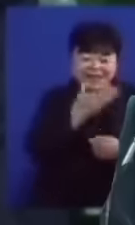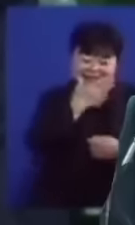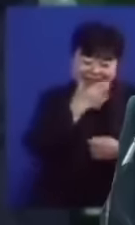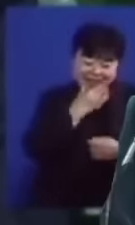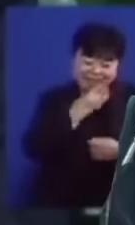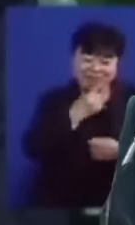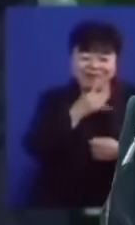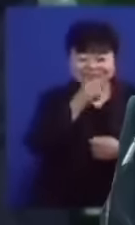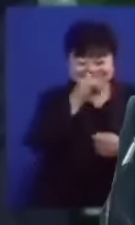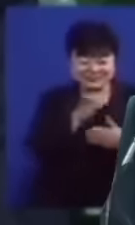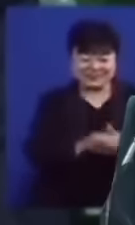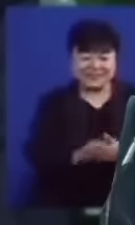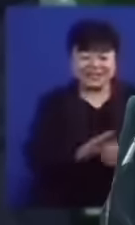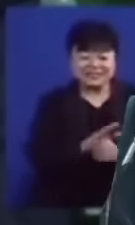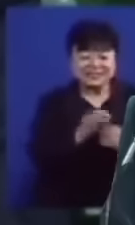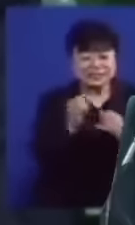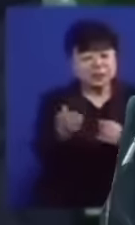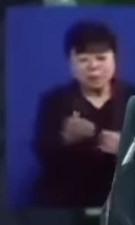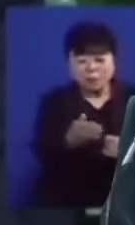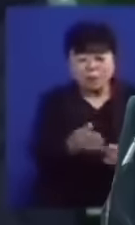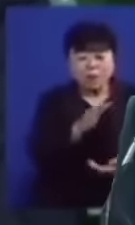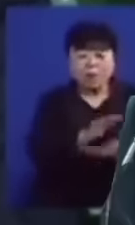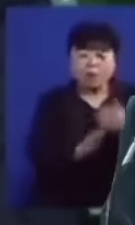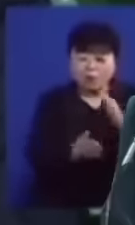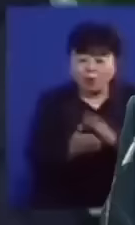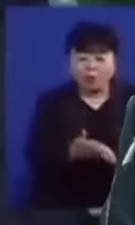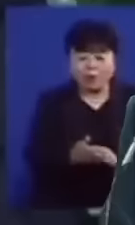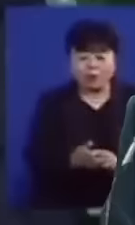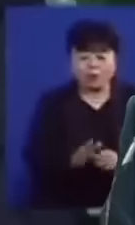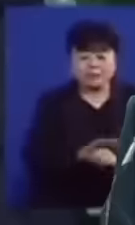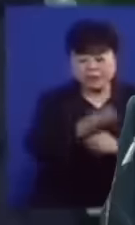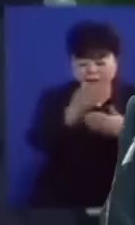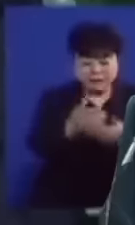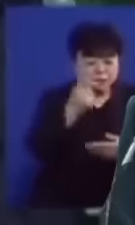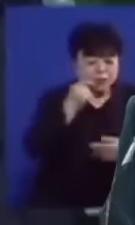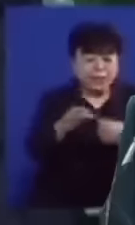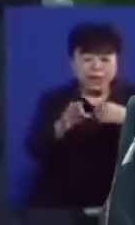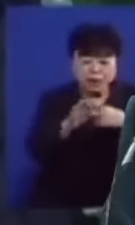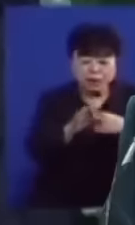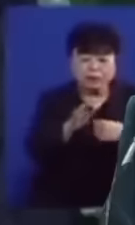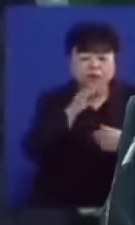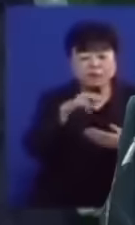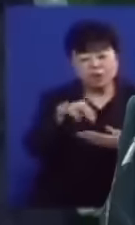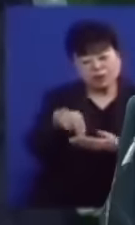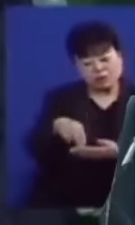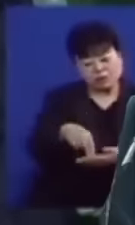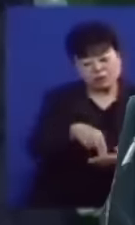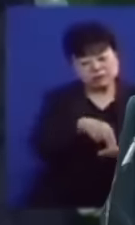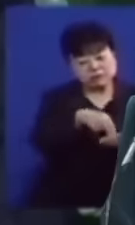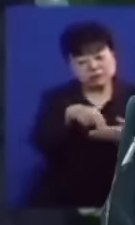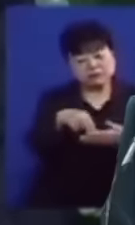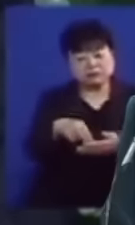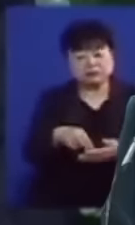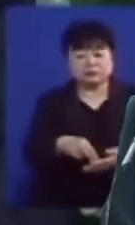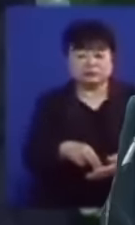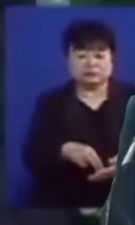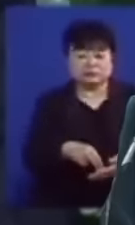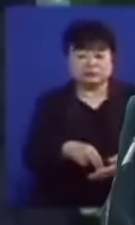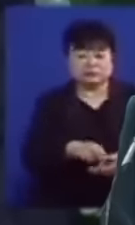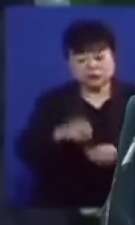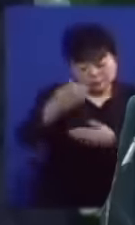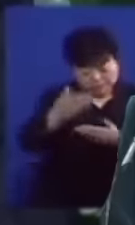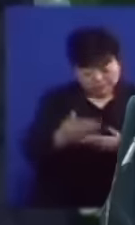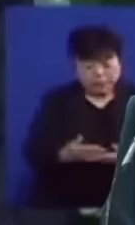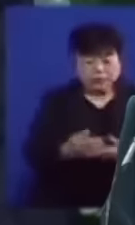살 수 있는 것입니다. 사랑하는 사람도 없고 사랑도 안 받으면 정말 외롭고 쓸쓸하고 버림받은 삶을